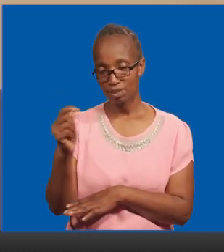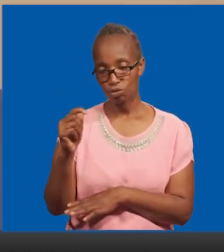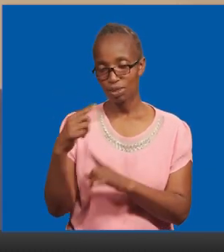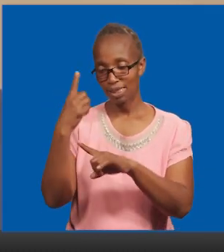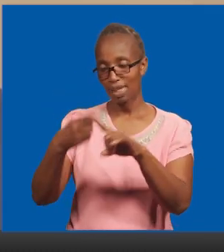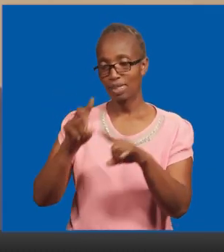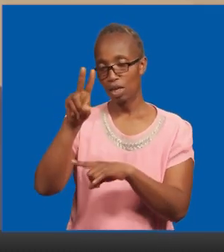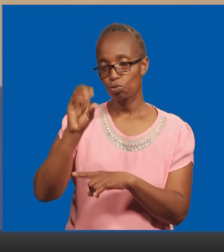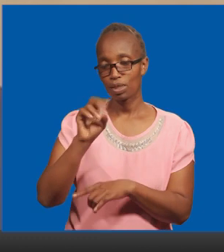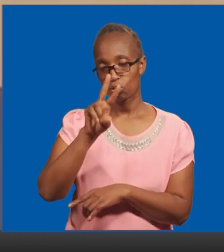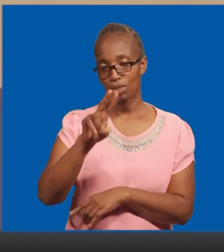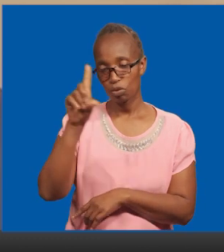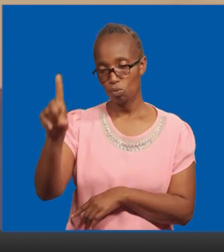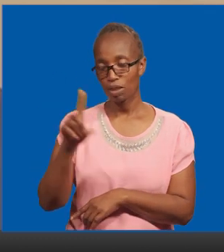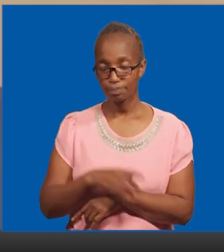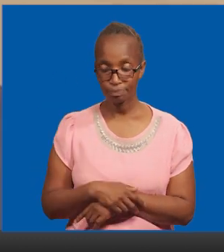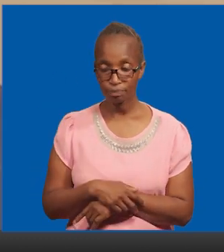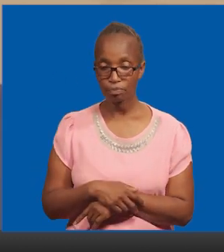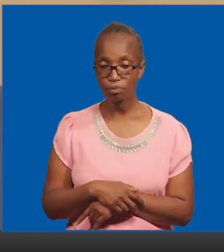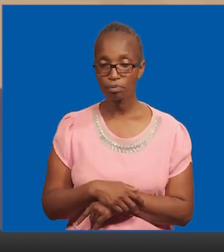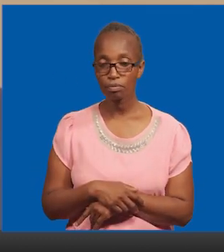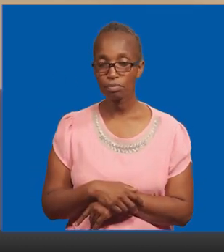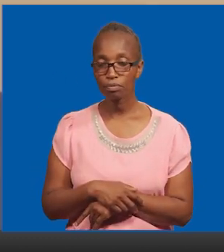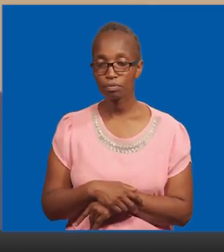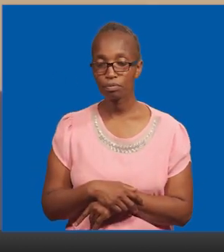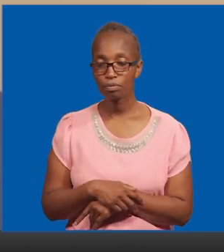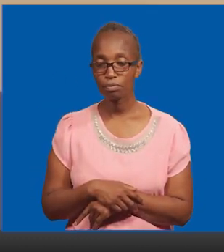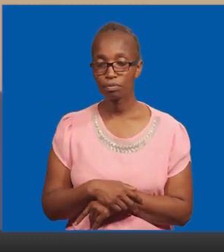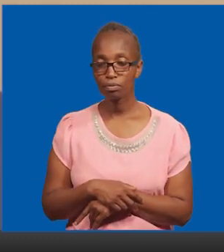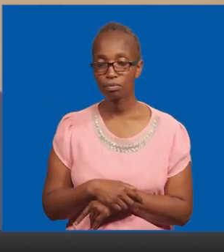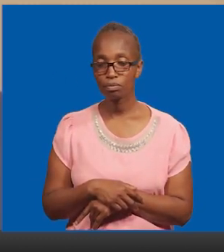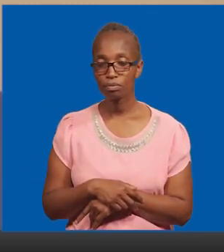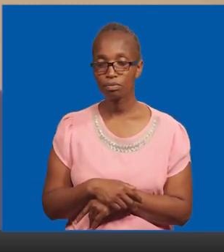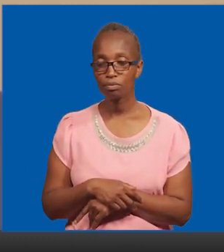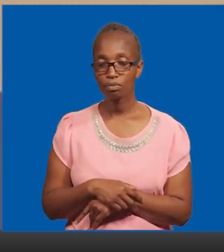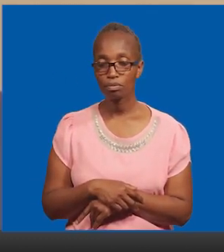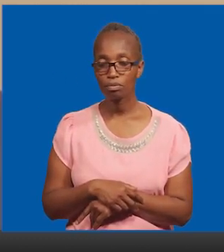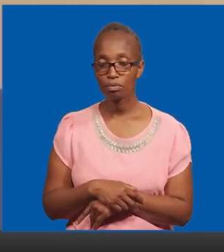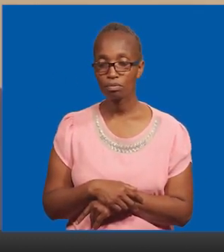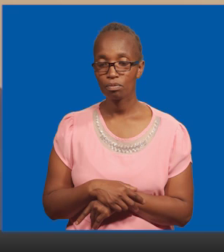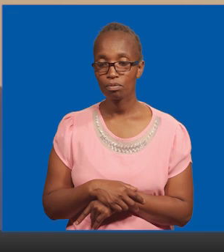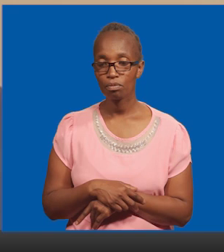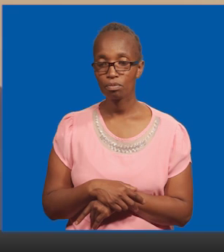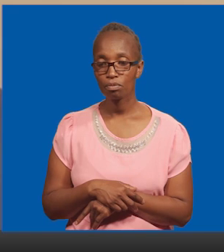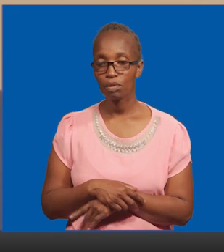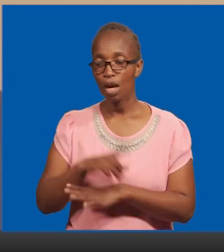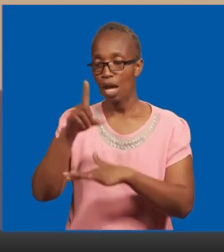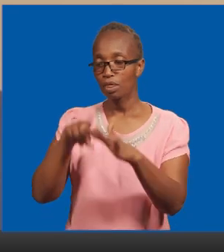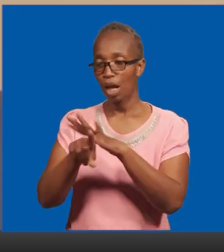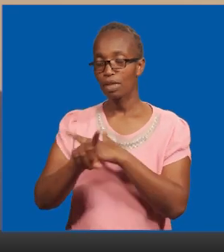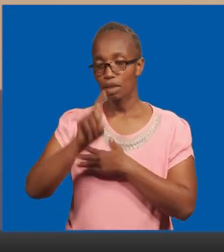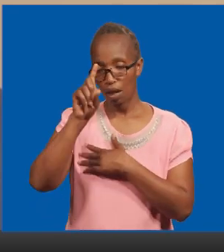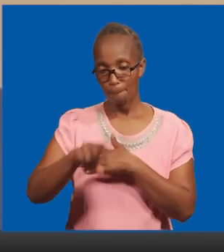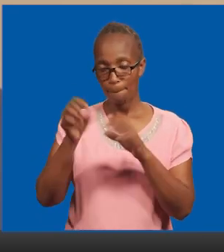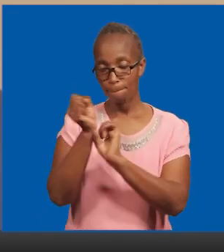2.031 trillion Kenya shillings in the 2021-2022 financial year. This is